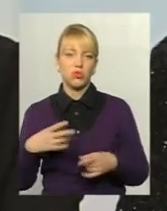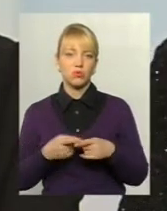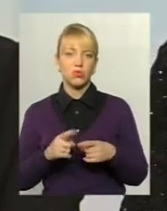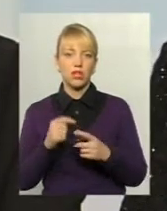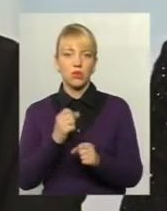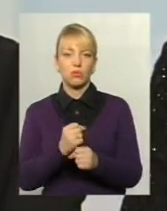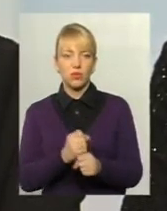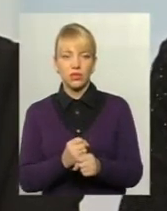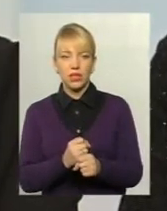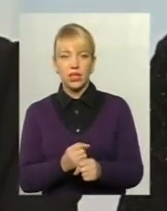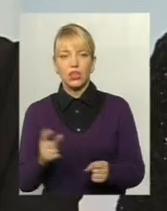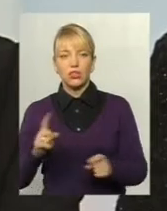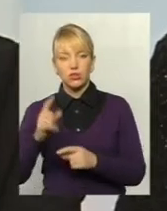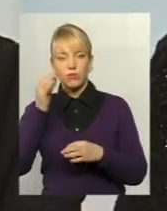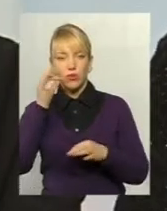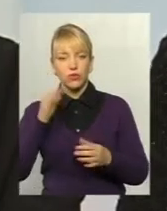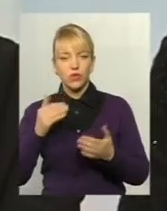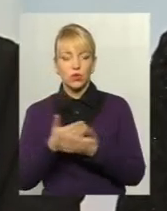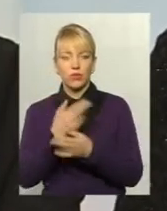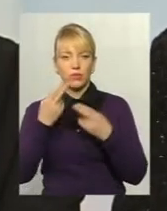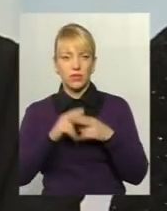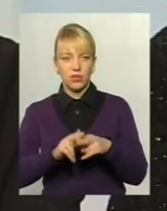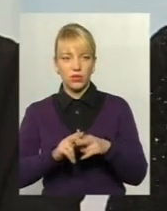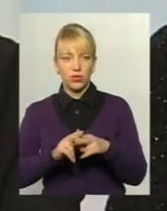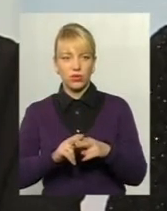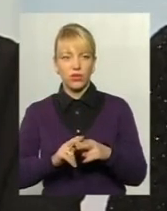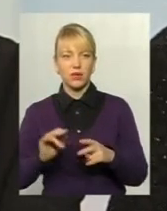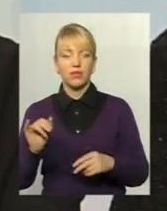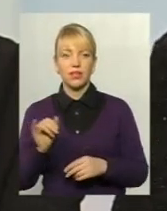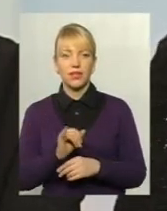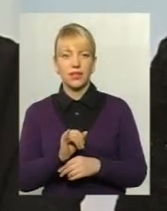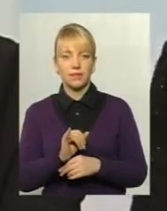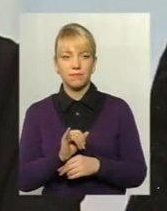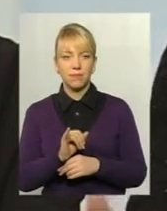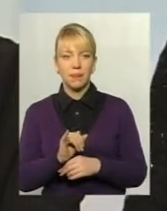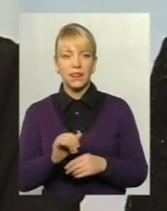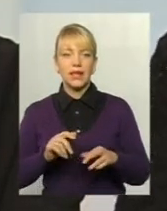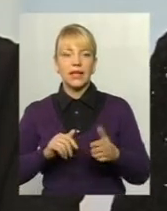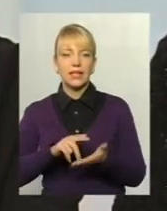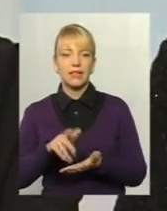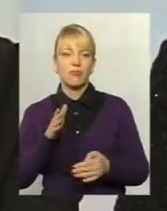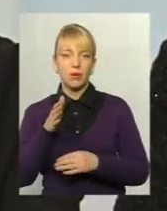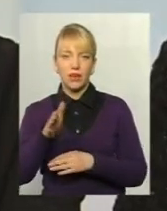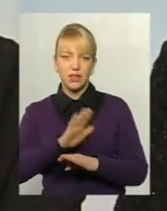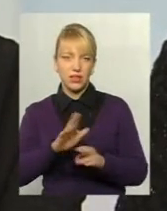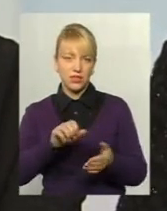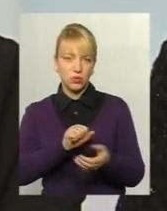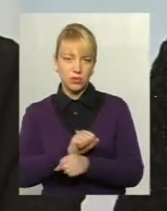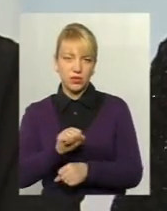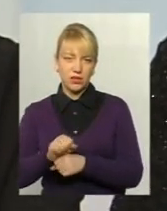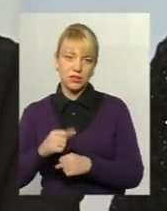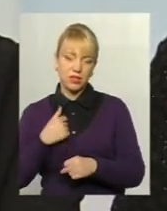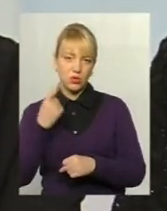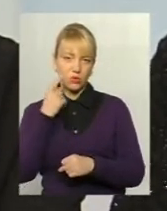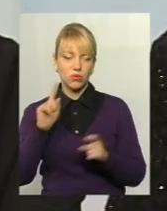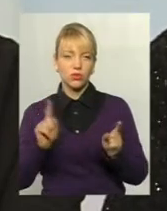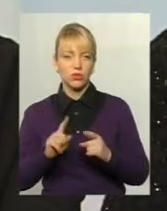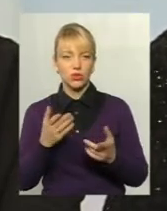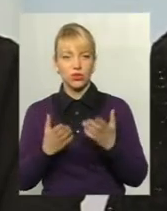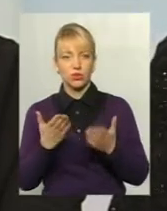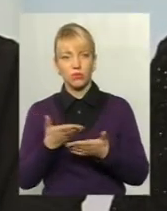щоб володіти новими технологіями і йти вперед, не зупинятися. І я думаю, що якщо